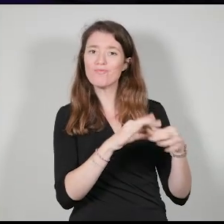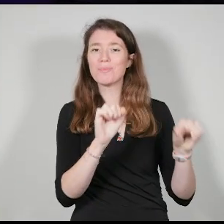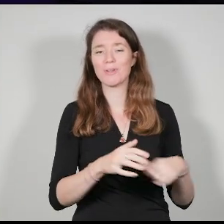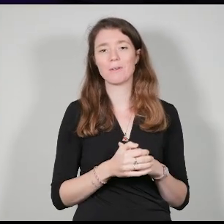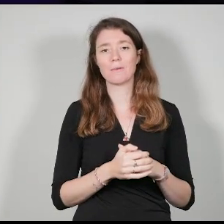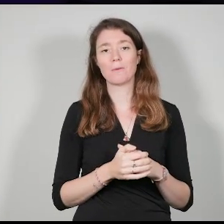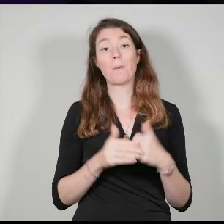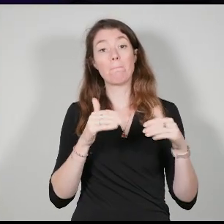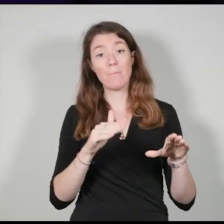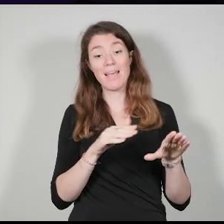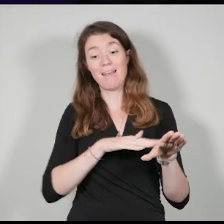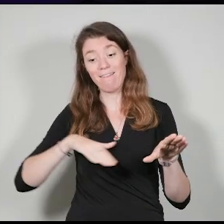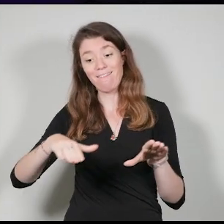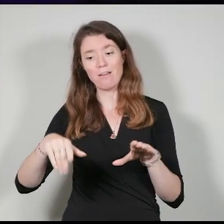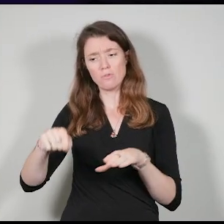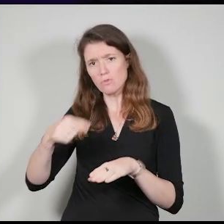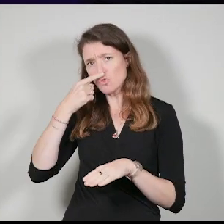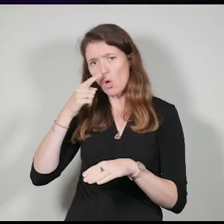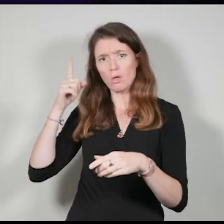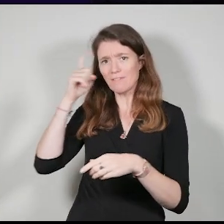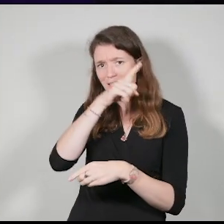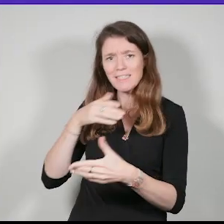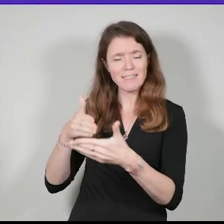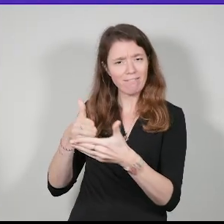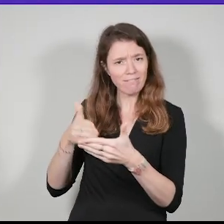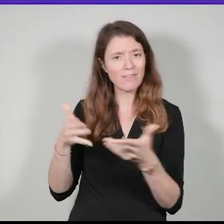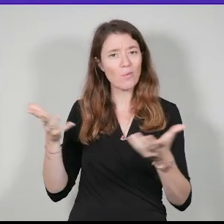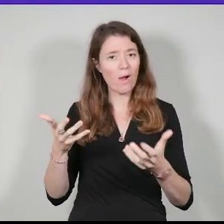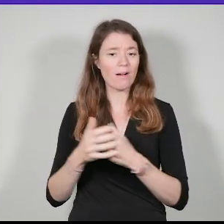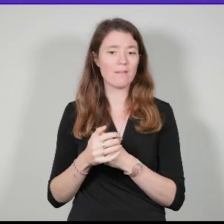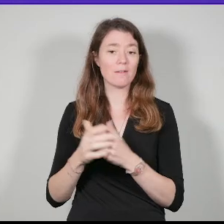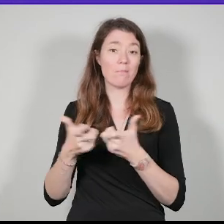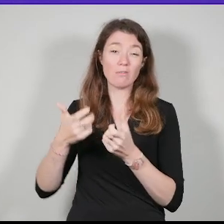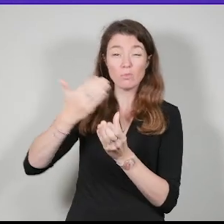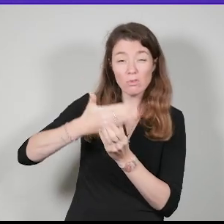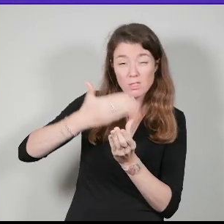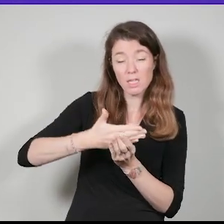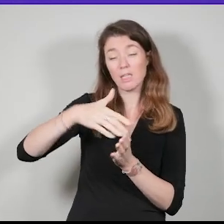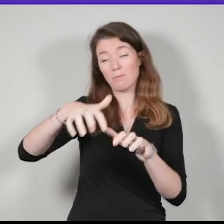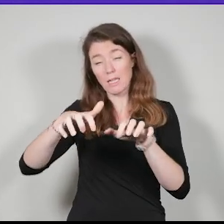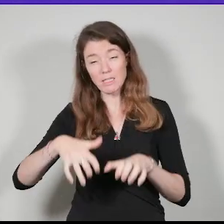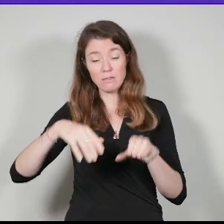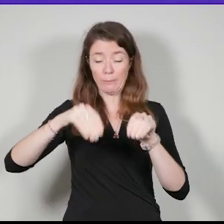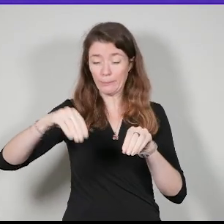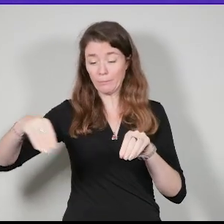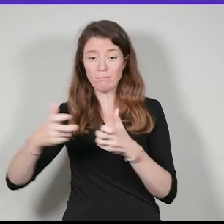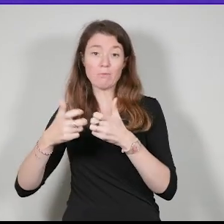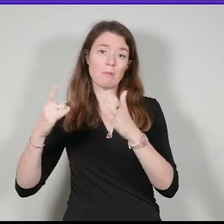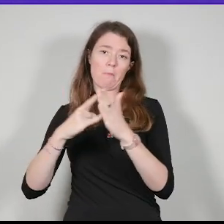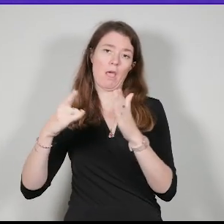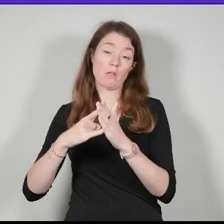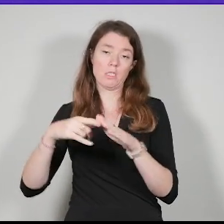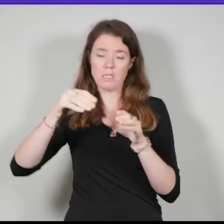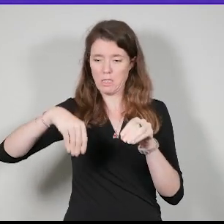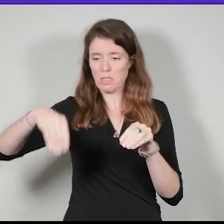contre, ce qui est ressenti comme difficile notamment, c'est faire des dossiers administratifs, notamment le dossier MDPH, parce que c'est